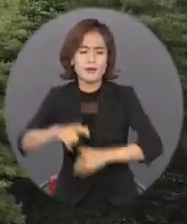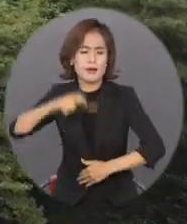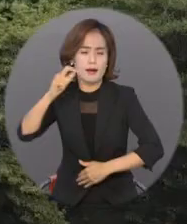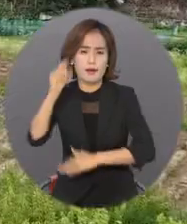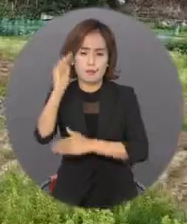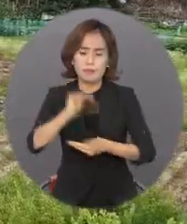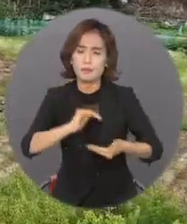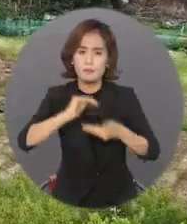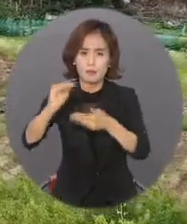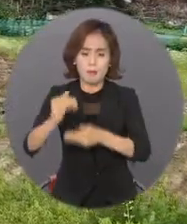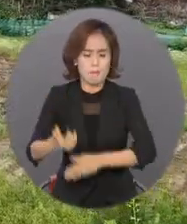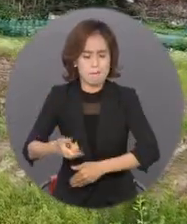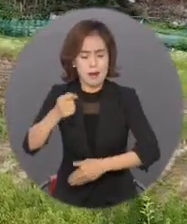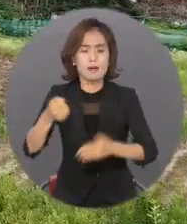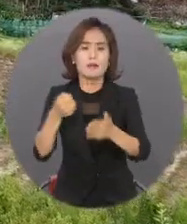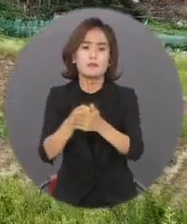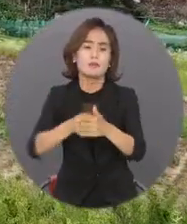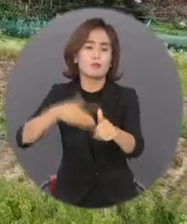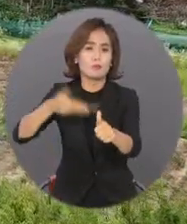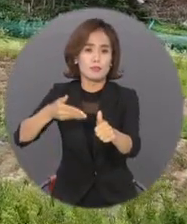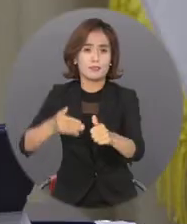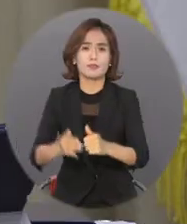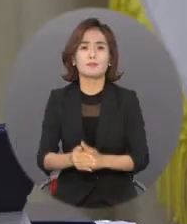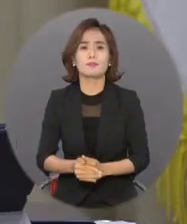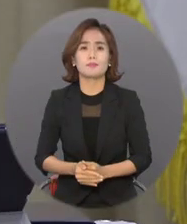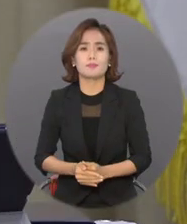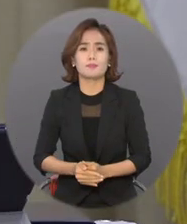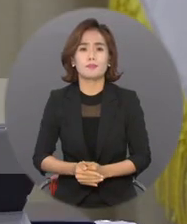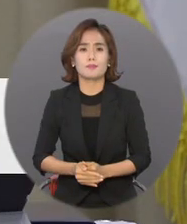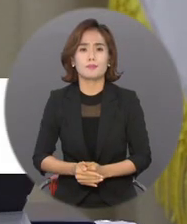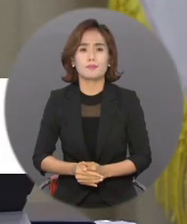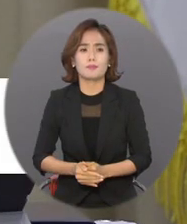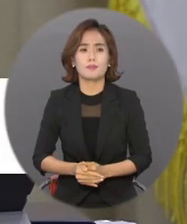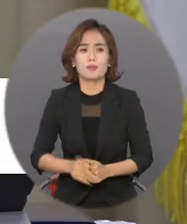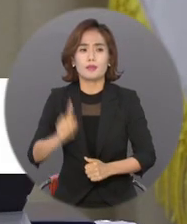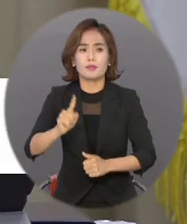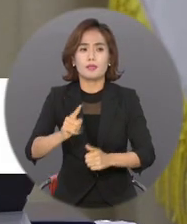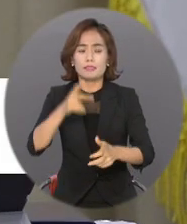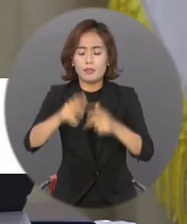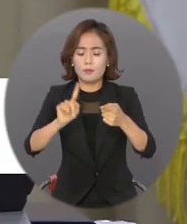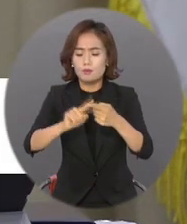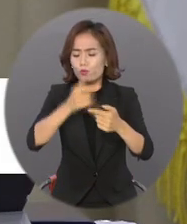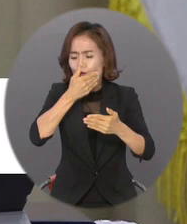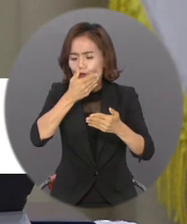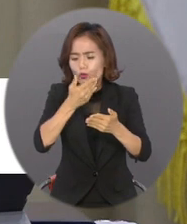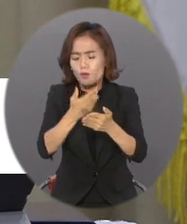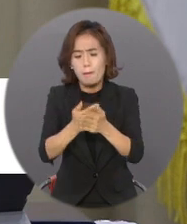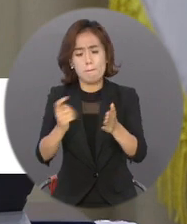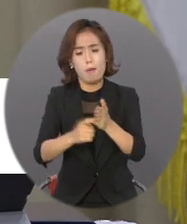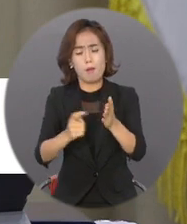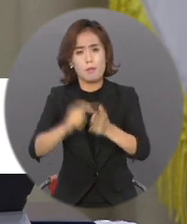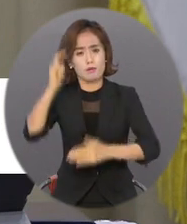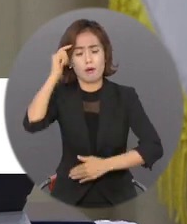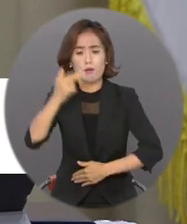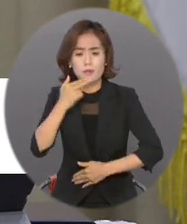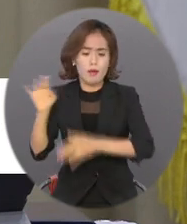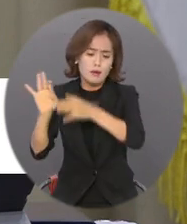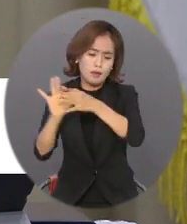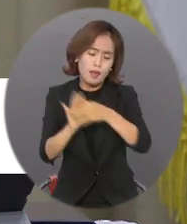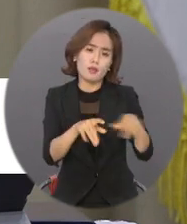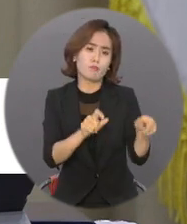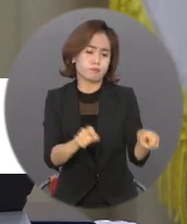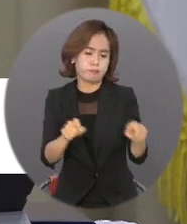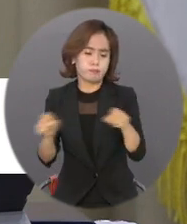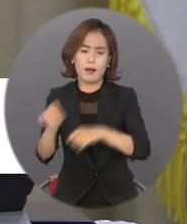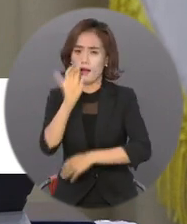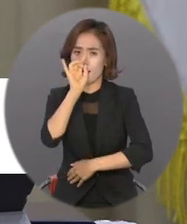강력 메시지를 내며 결정을 촉구하기도 했습니다. 이 사회의 중요성과 시급성을 감안하지 않고 지금처럼 계속 미루어서는